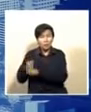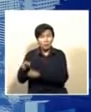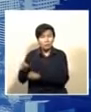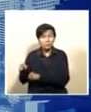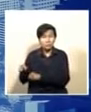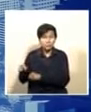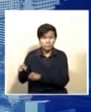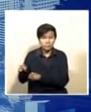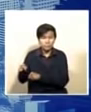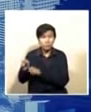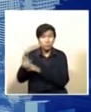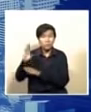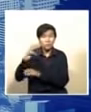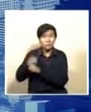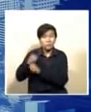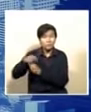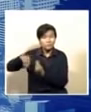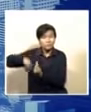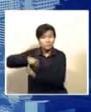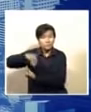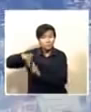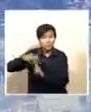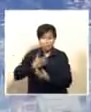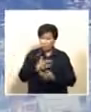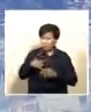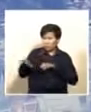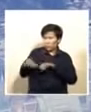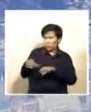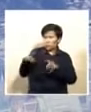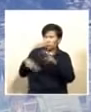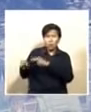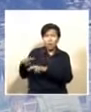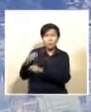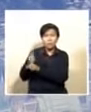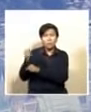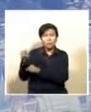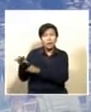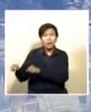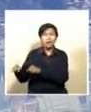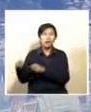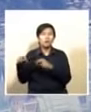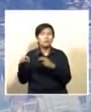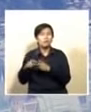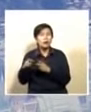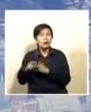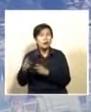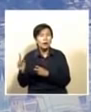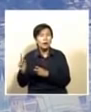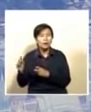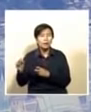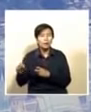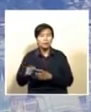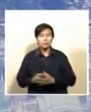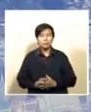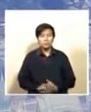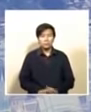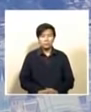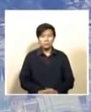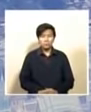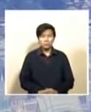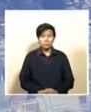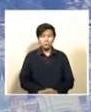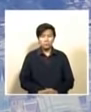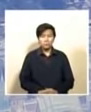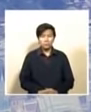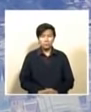ในตลาดมีราคาสูงขึ้นมากด้วยเหตุนั้นกระทรวงพาณิชย์จึงต้องออกประ